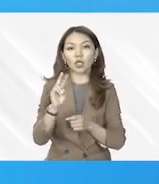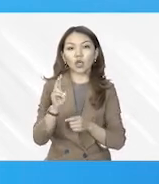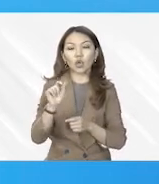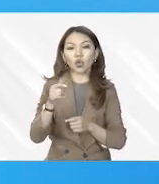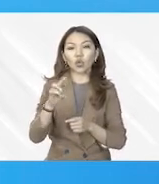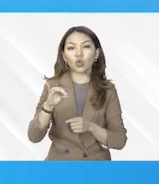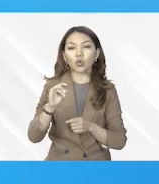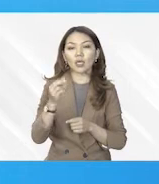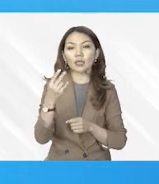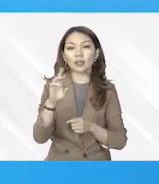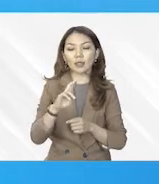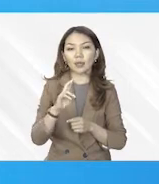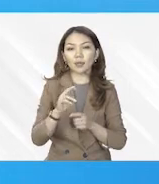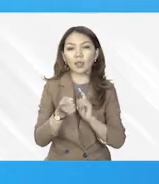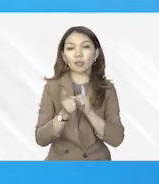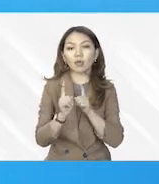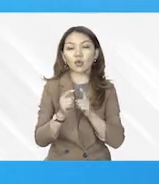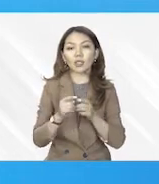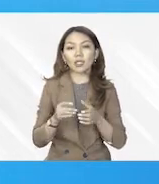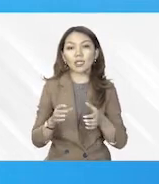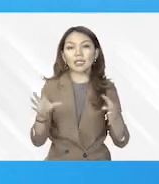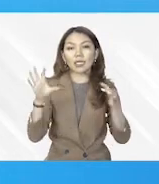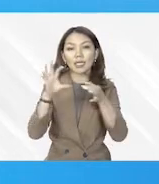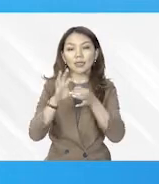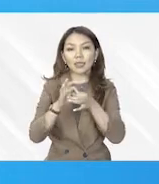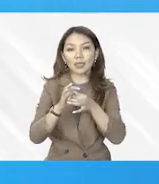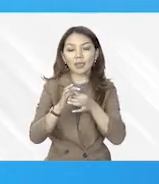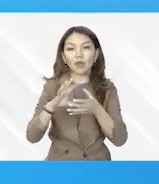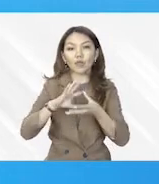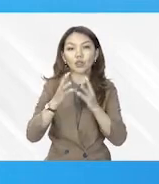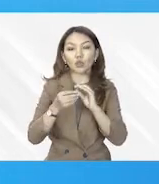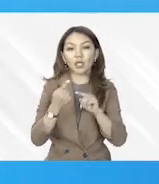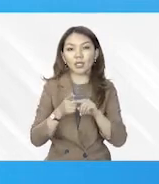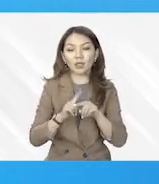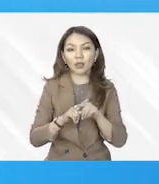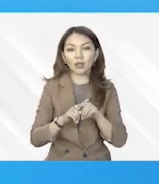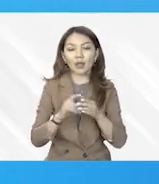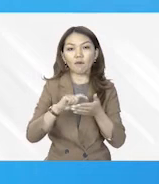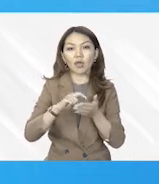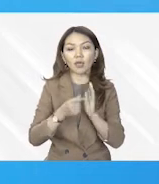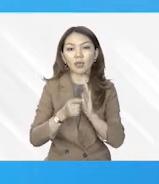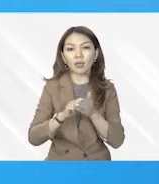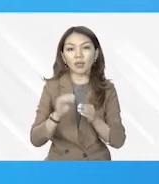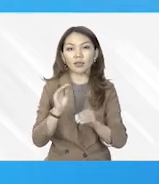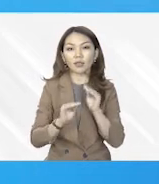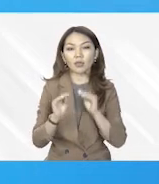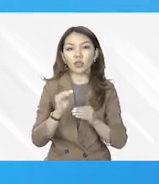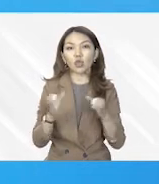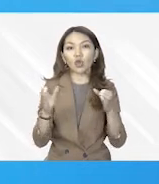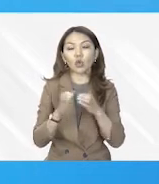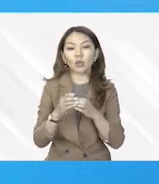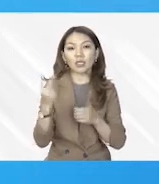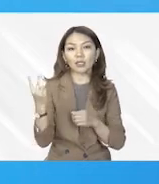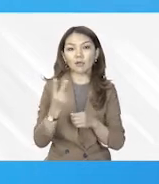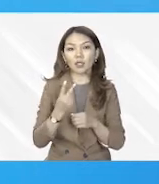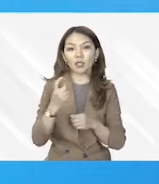латинского conjugatio – соединение. В результате этого в клетке образуется комплекс из